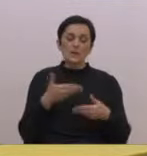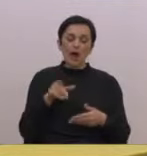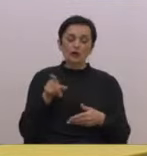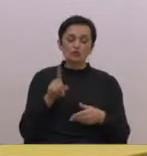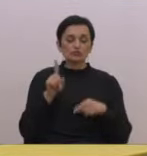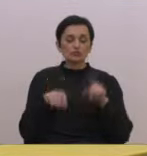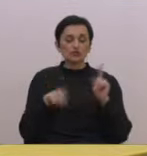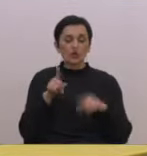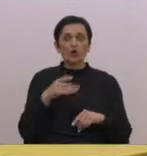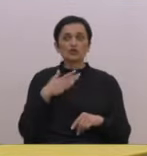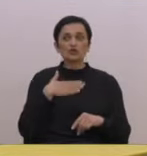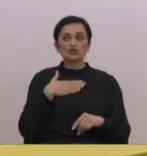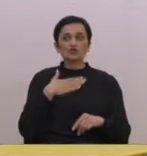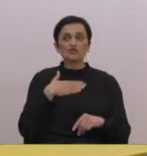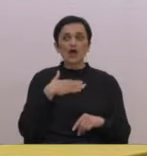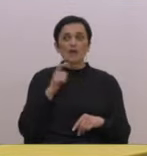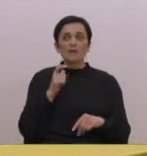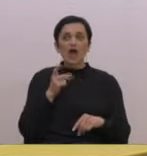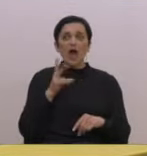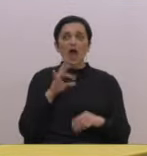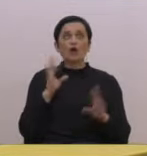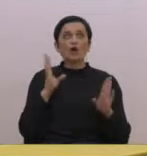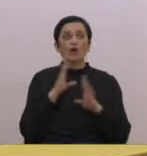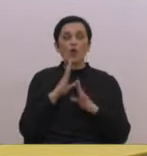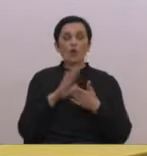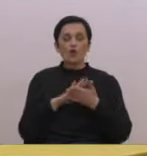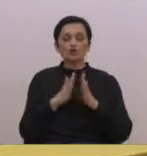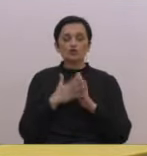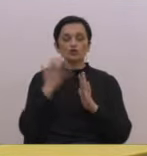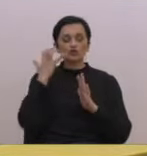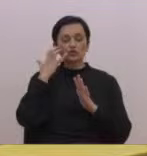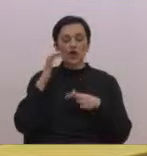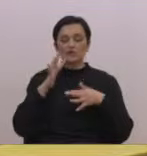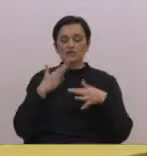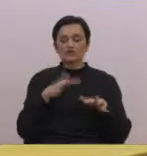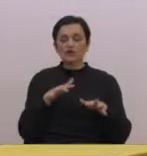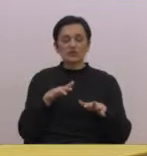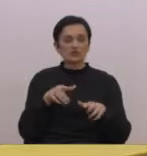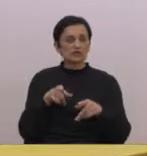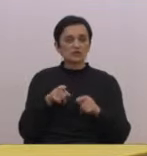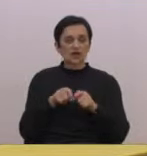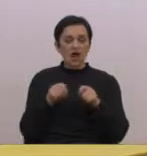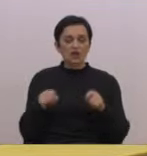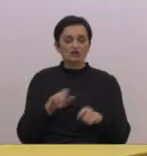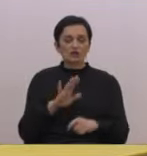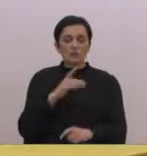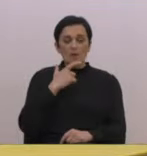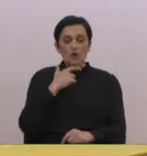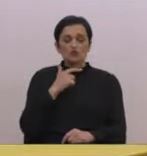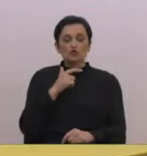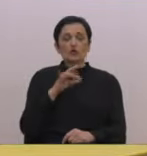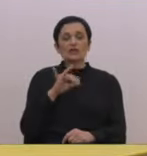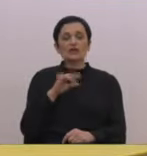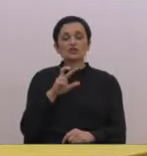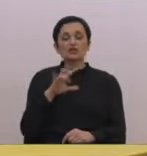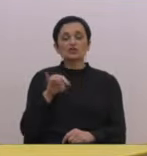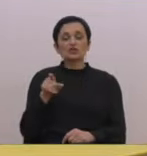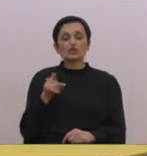ზოგადად ჩვენს ეკოსისტემას შავ ზღვაზე არ შეექმნას. ბატონი ფრიდონ ინჯიას კითხვა